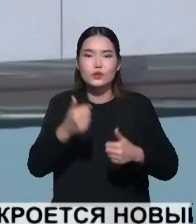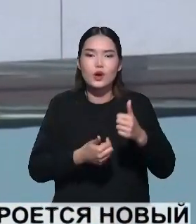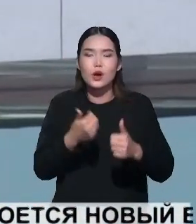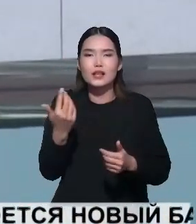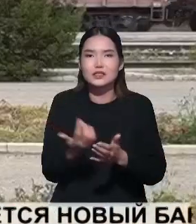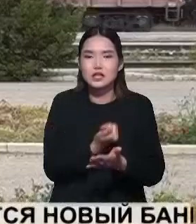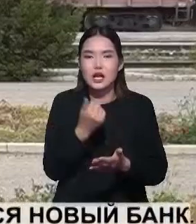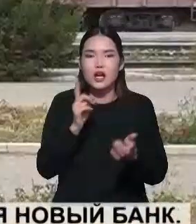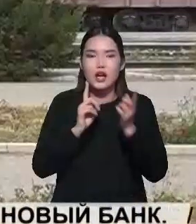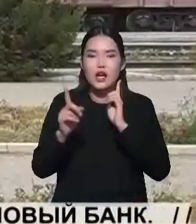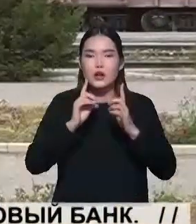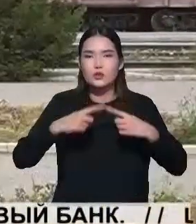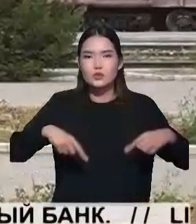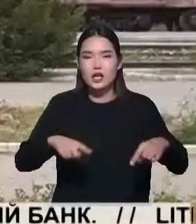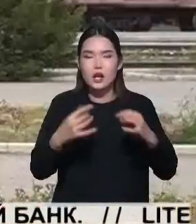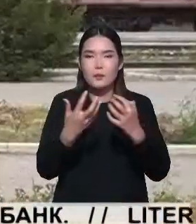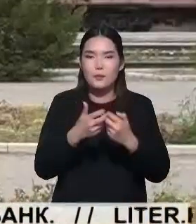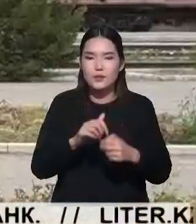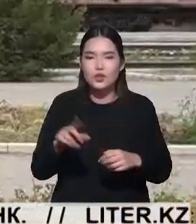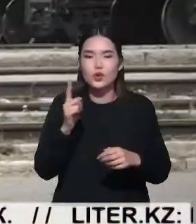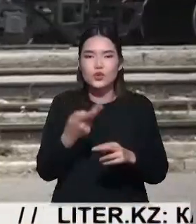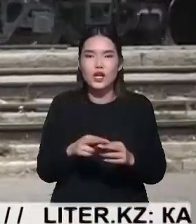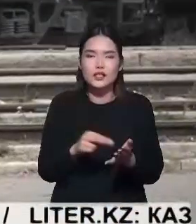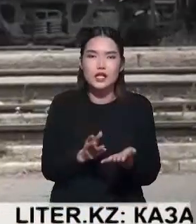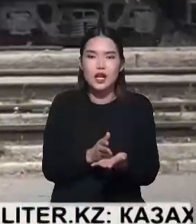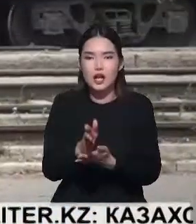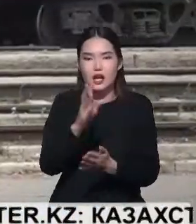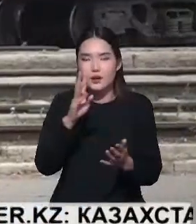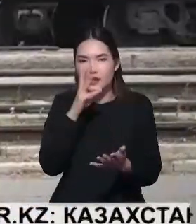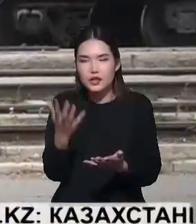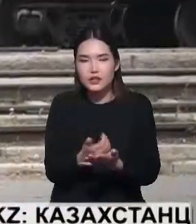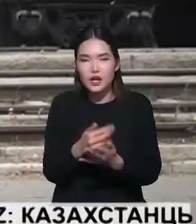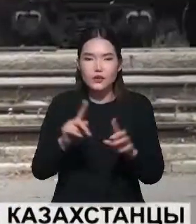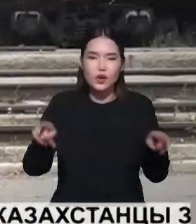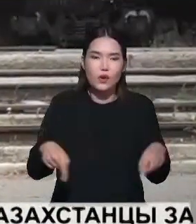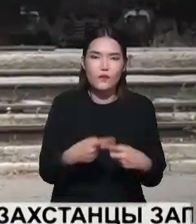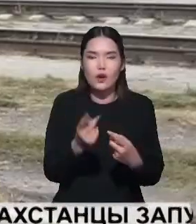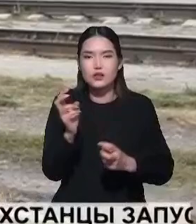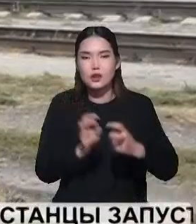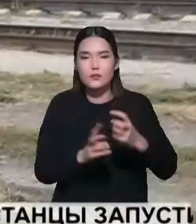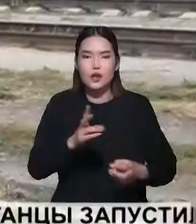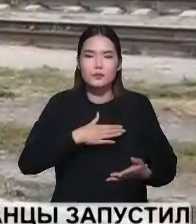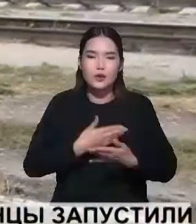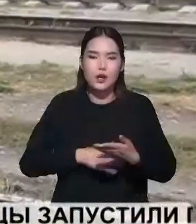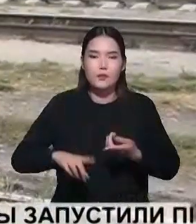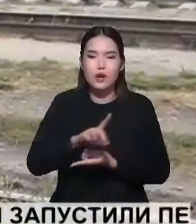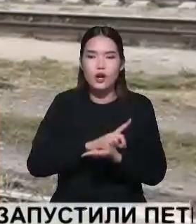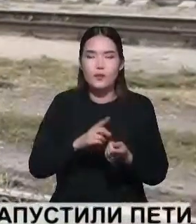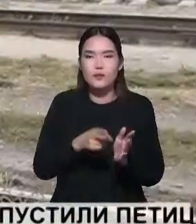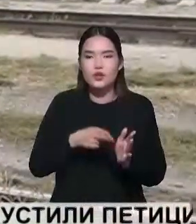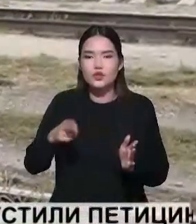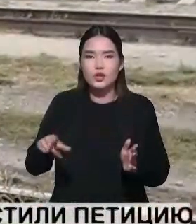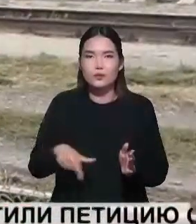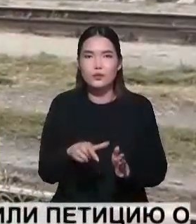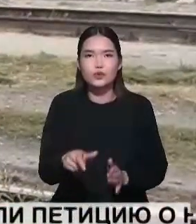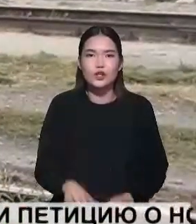Высшая аудиторская палата также считает, что следует направить доходы на восстановление производственных активов, в том числе на обновление железнодорожной сети.